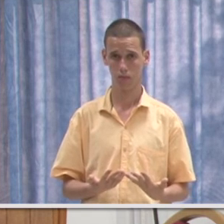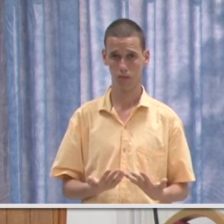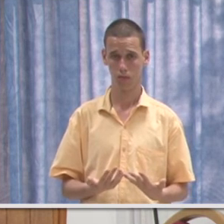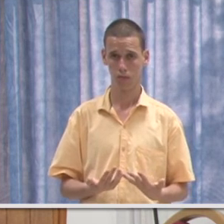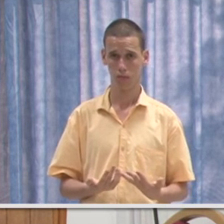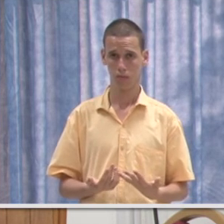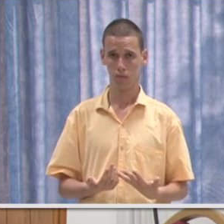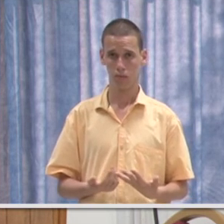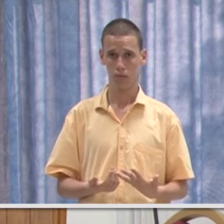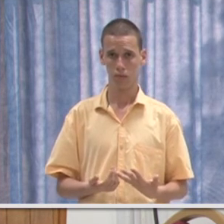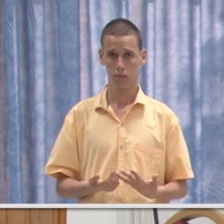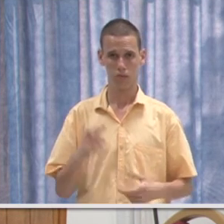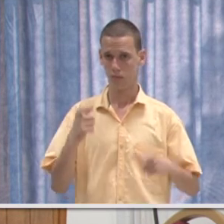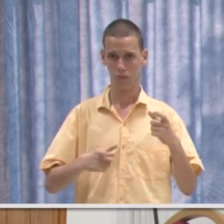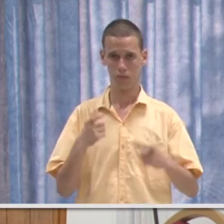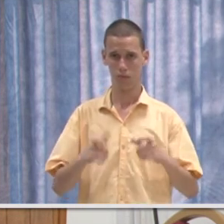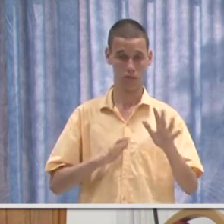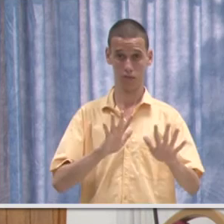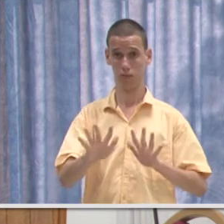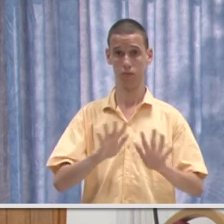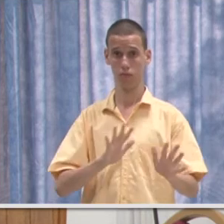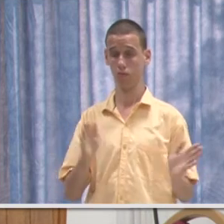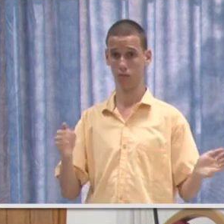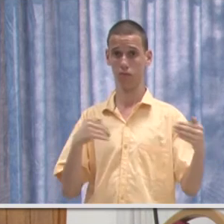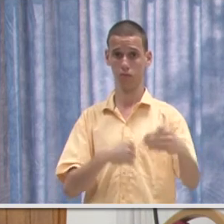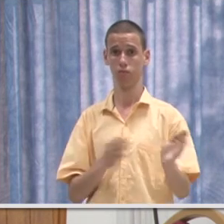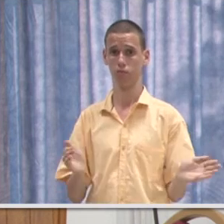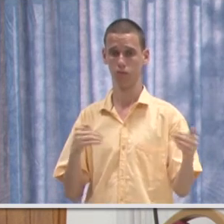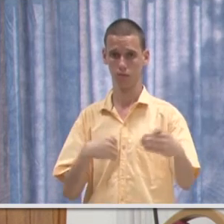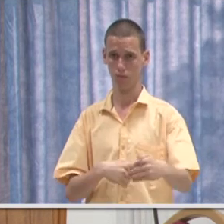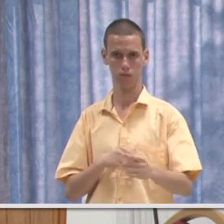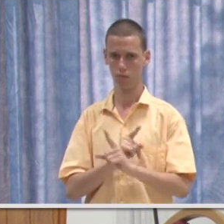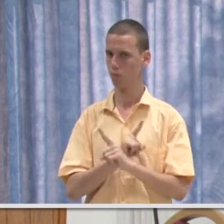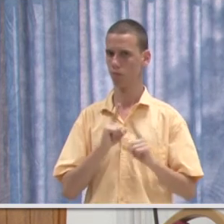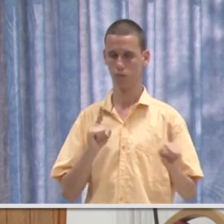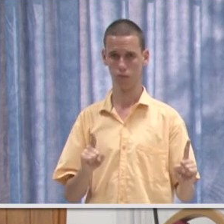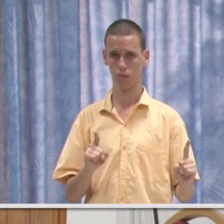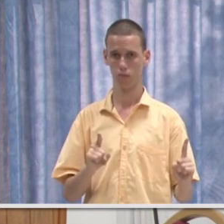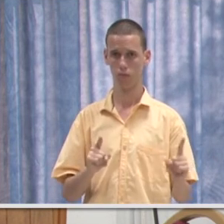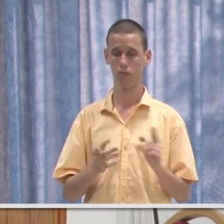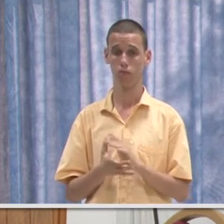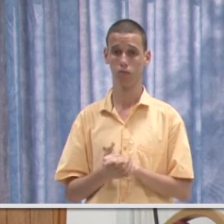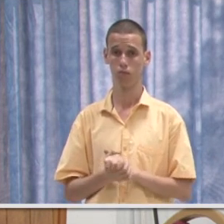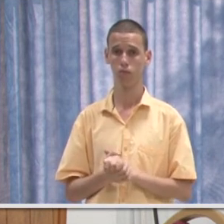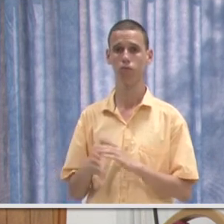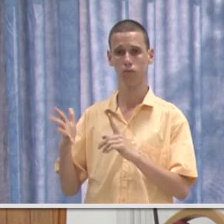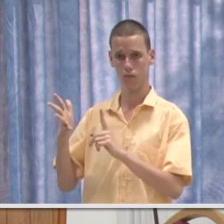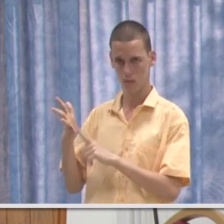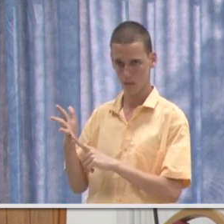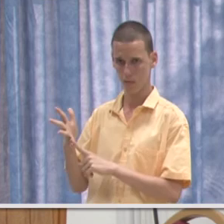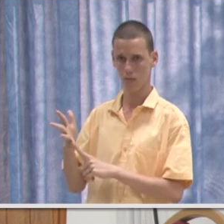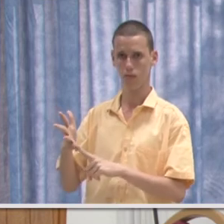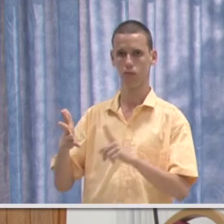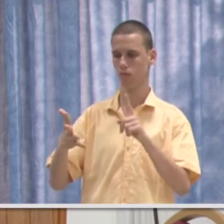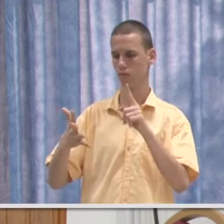est par exemple l'habit, sa service, un service ouvert depuis lundi jusqu'à jeudi, vendredi, samedi,